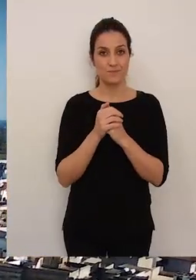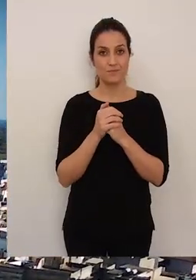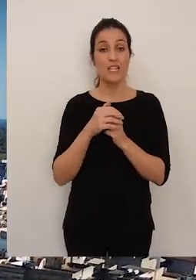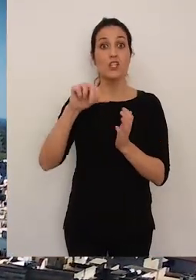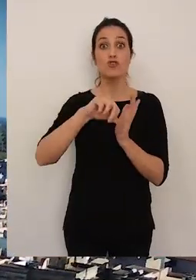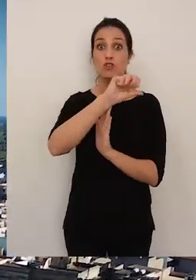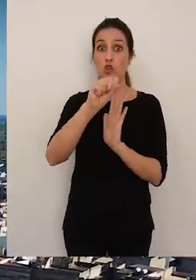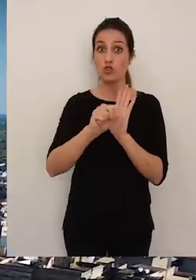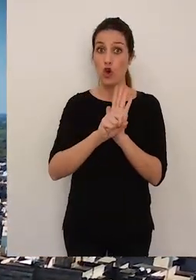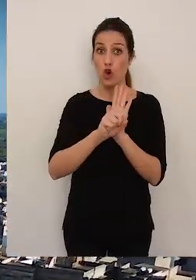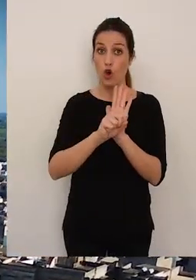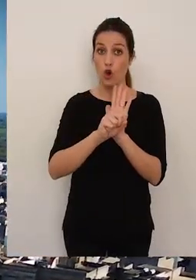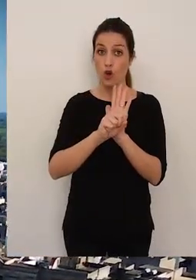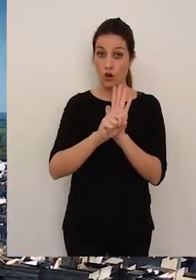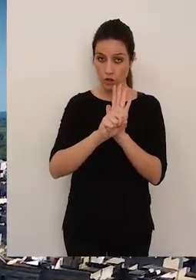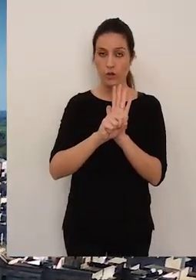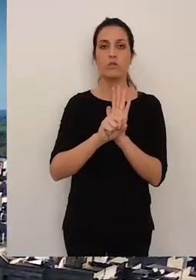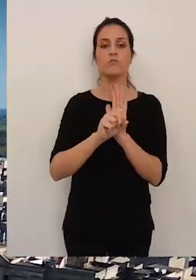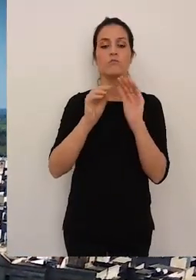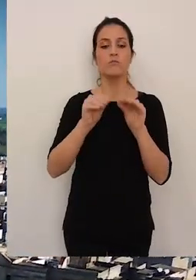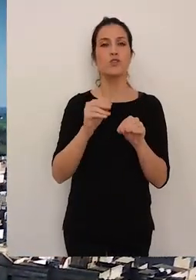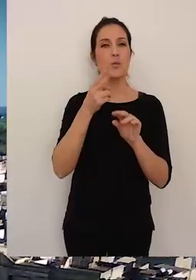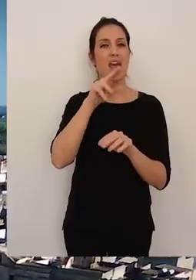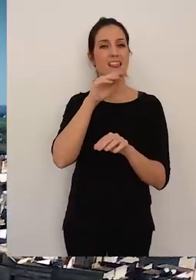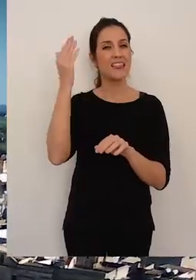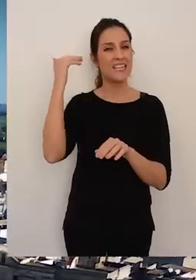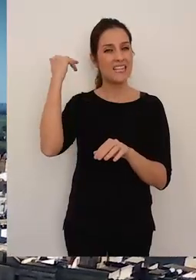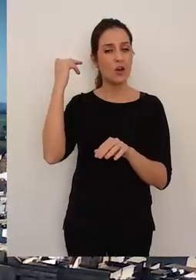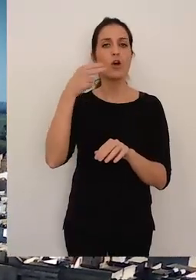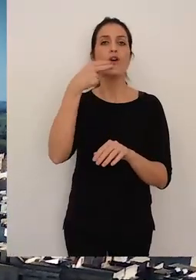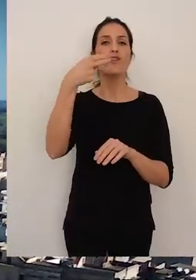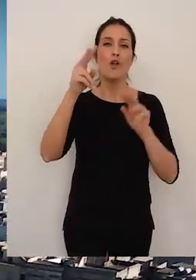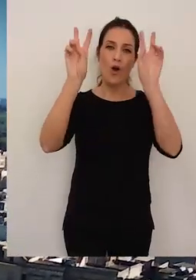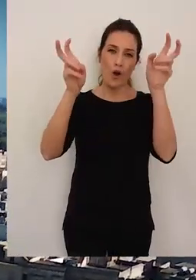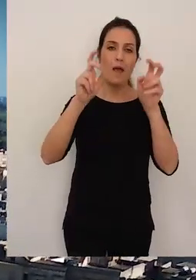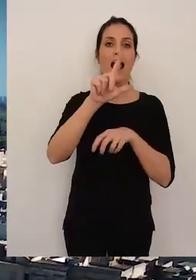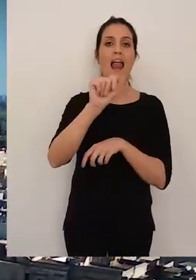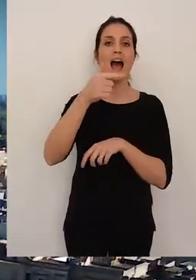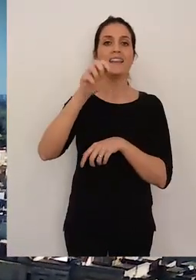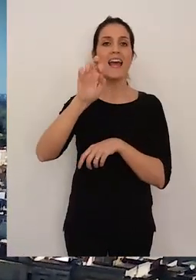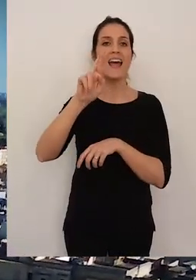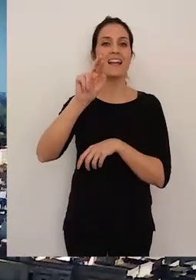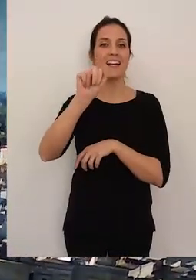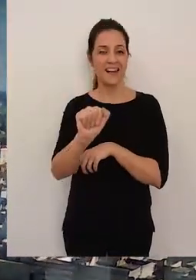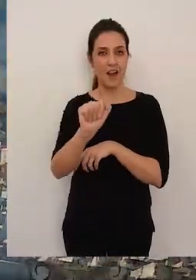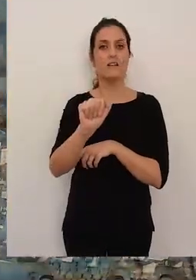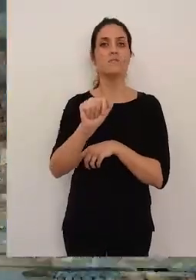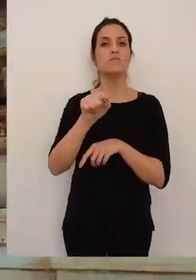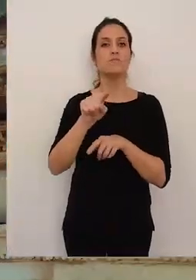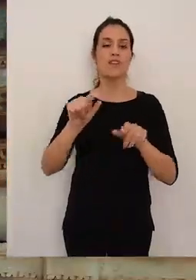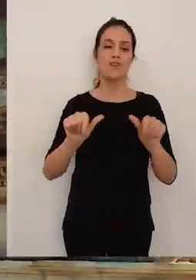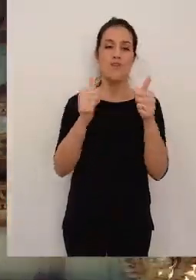Il centro storico di Martano, nel suo nucleo più antico, veniva un tempo definito la Terra e ricorda la cosiddetta